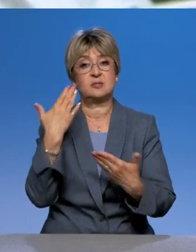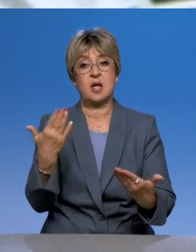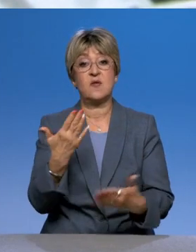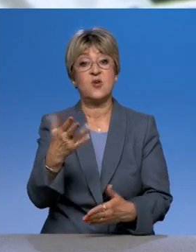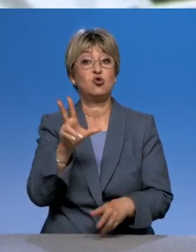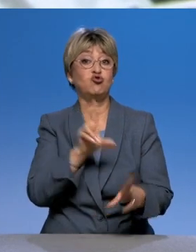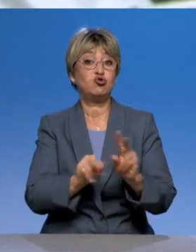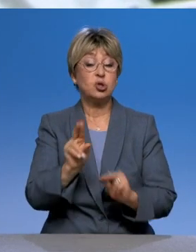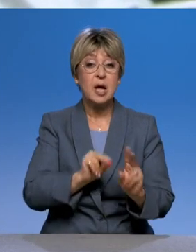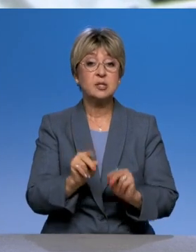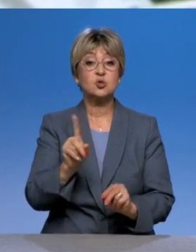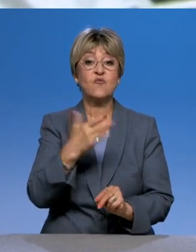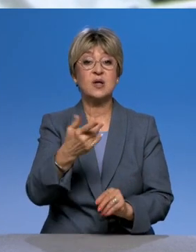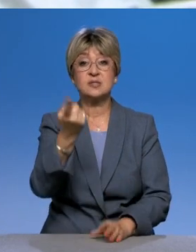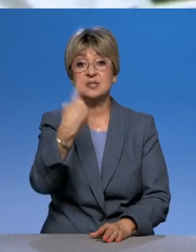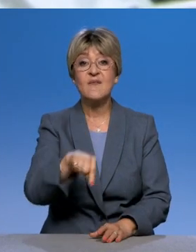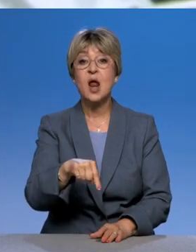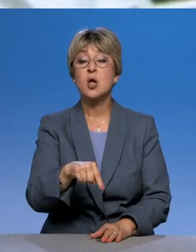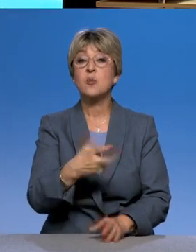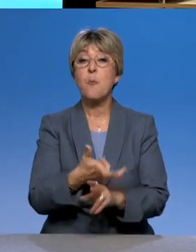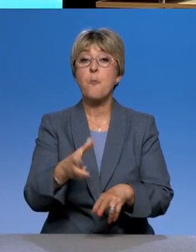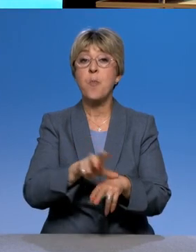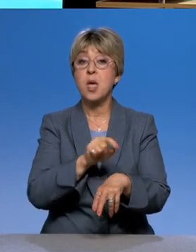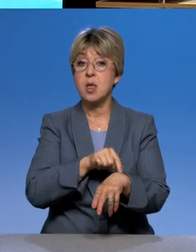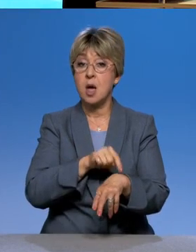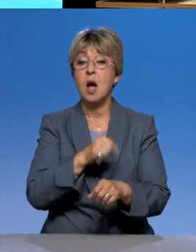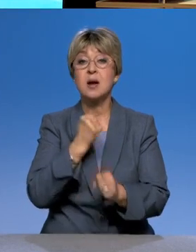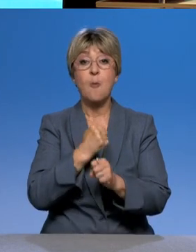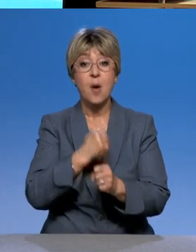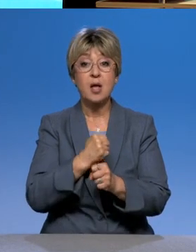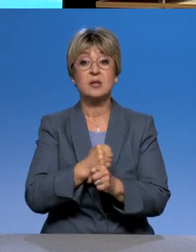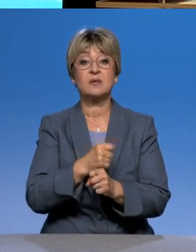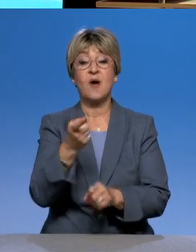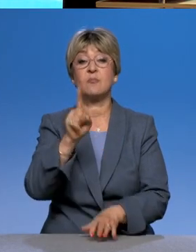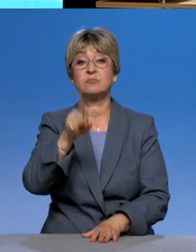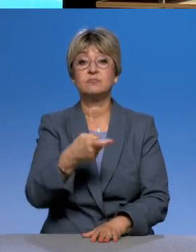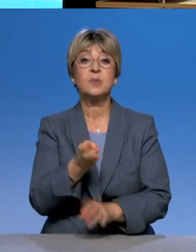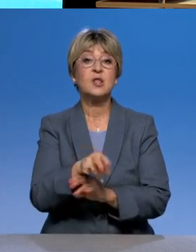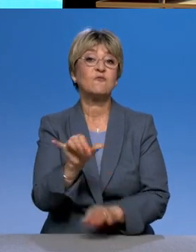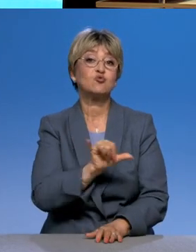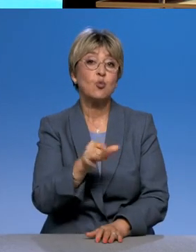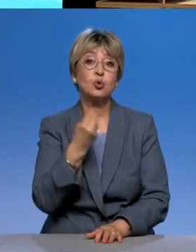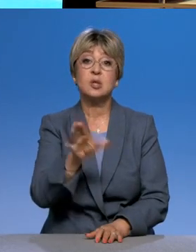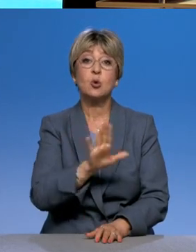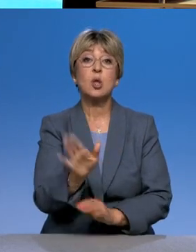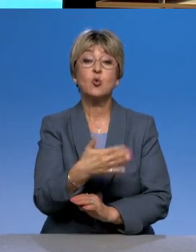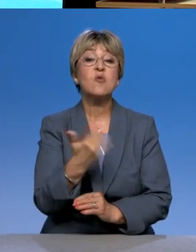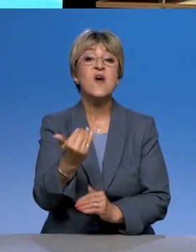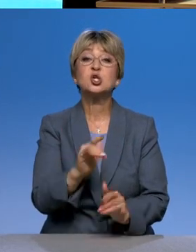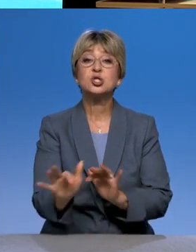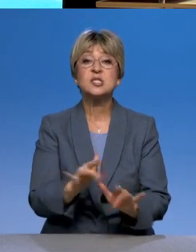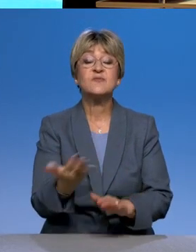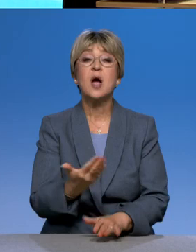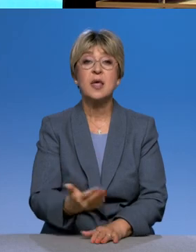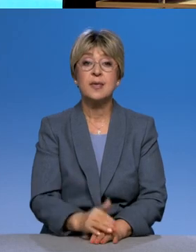считаете, что вас заставляют перерабатывать, да? Вы считаете, что вас заставляют входить в субботу, не дают за это отгулы. Ваши действия. Ну, какие